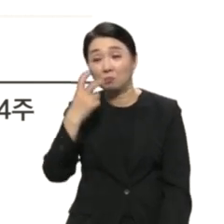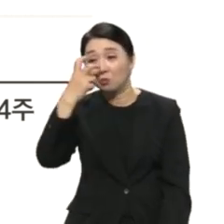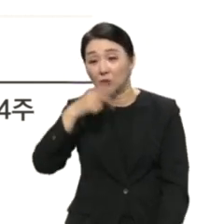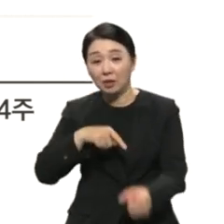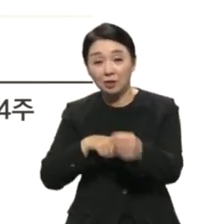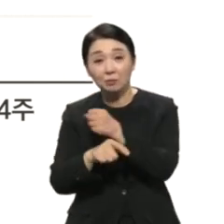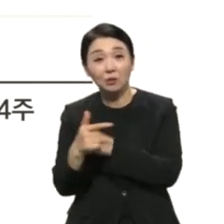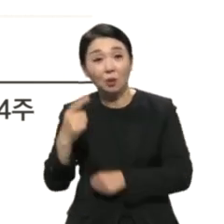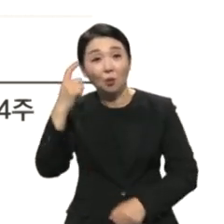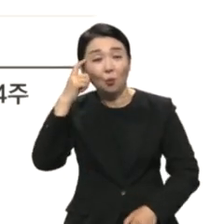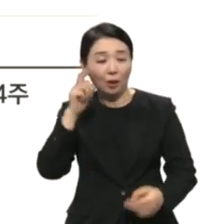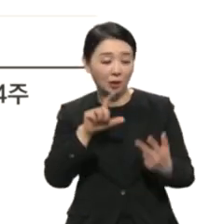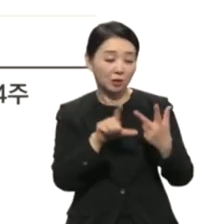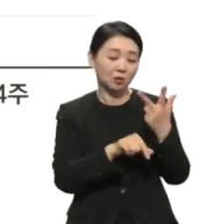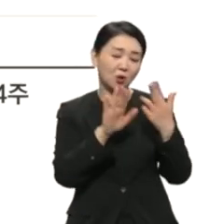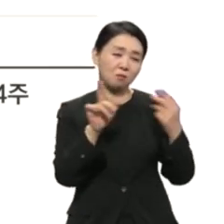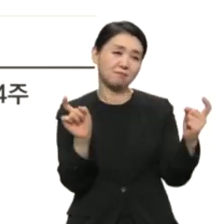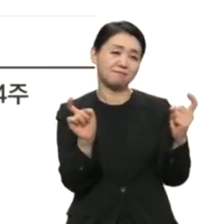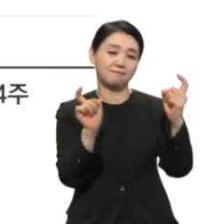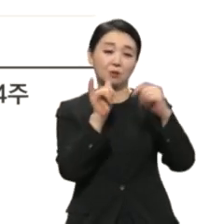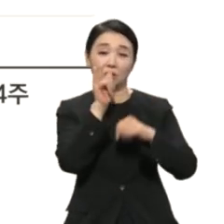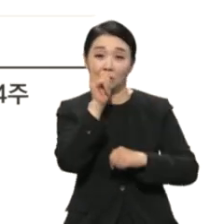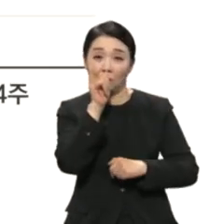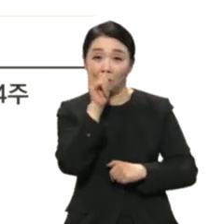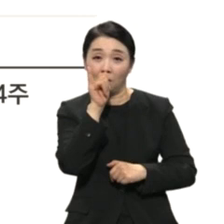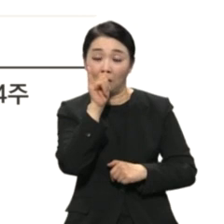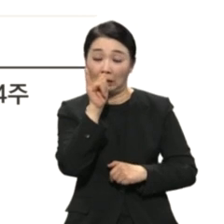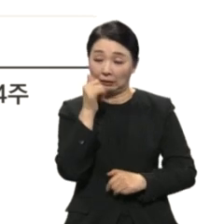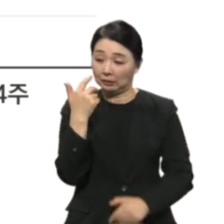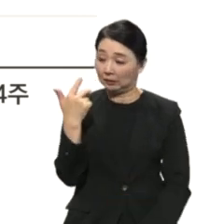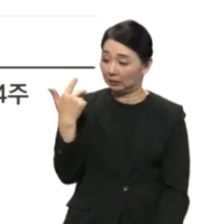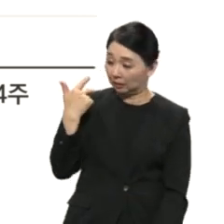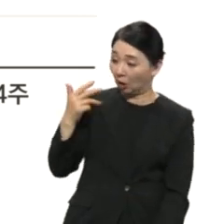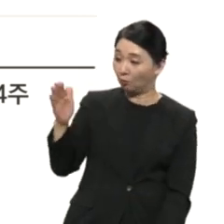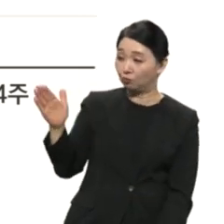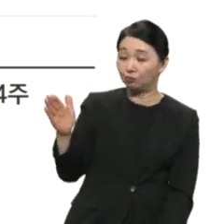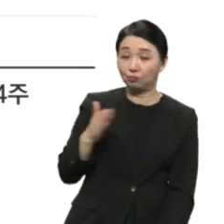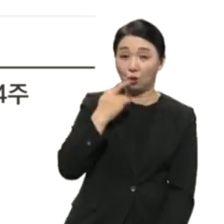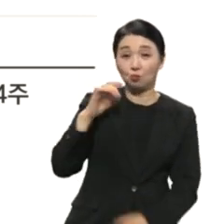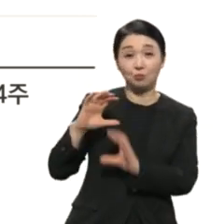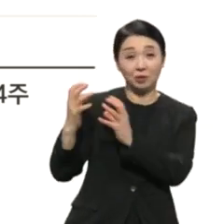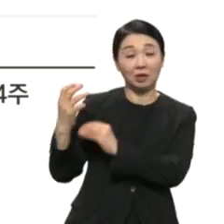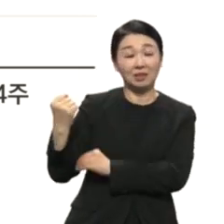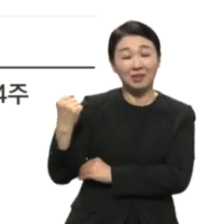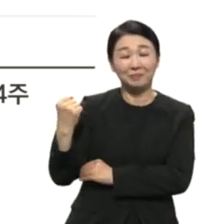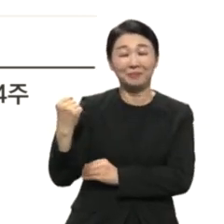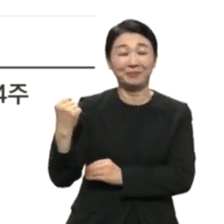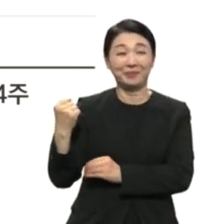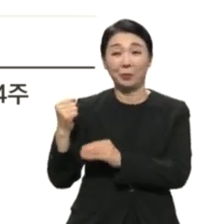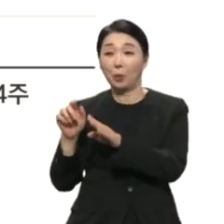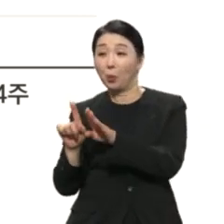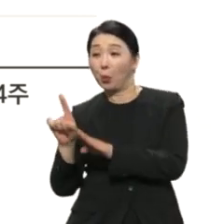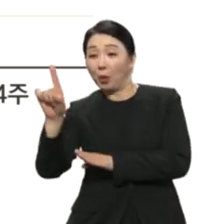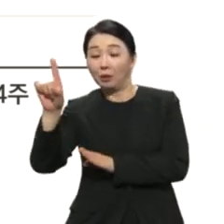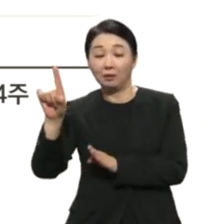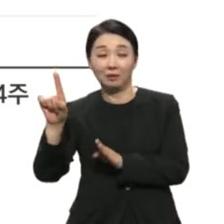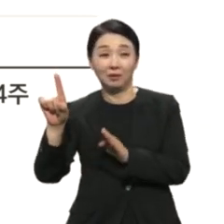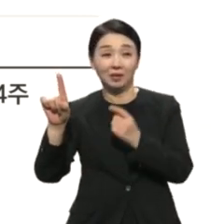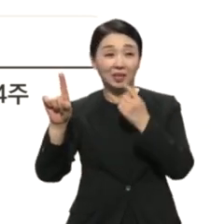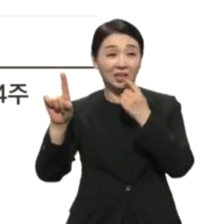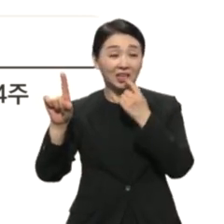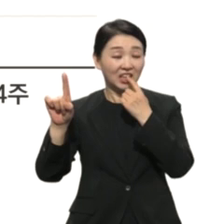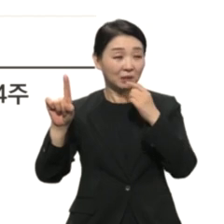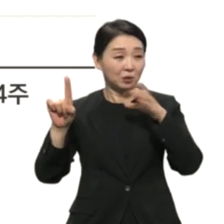공방이 계속 있었는데 있으면서 최근 들어서 지난주 들어와서 이제 국민의 힘은 다소 상승 국면이고 민주당은